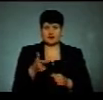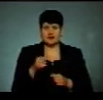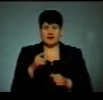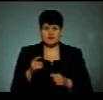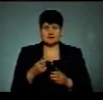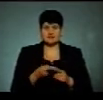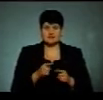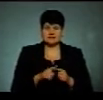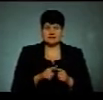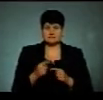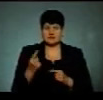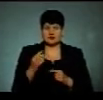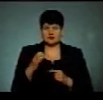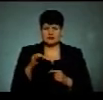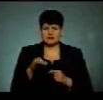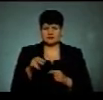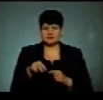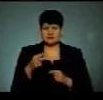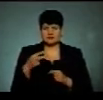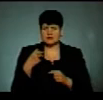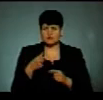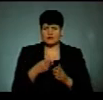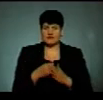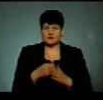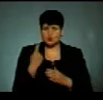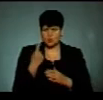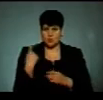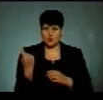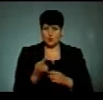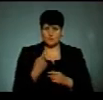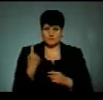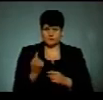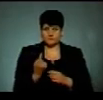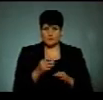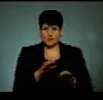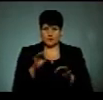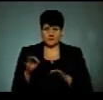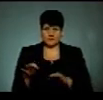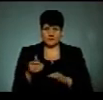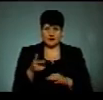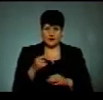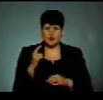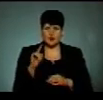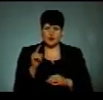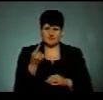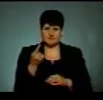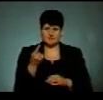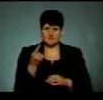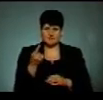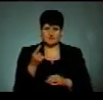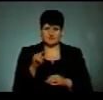з 1 січня 2020 року вартість 1 метра кубічного розподілу газу – гривня